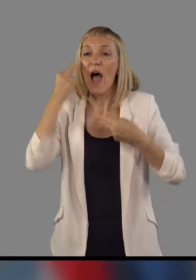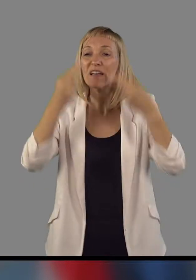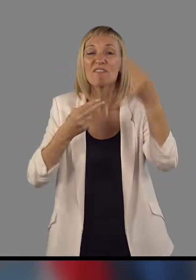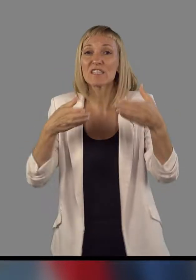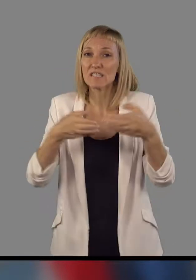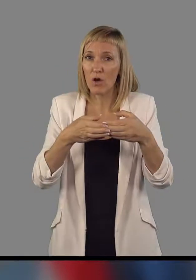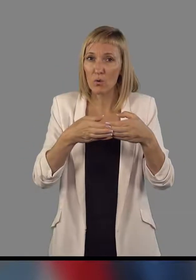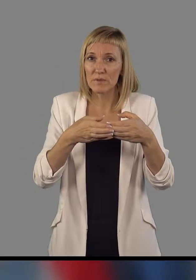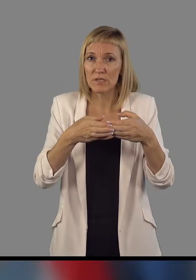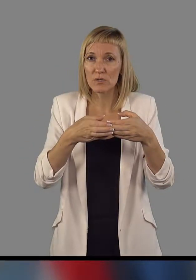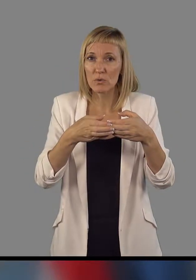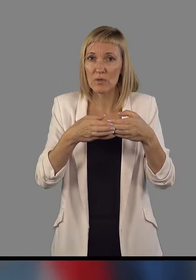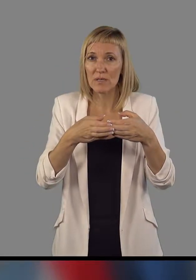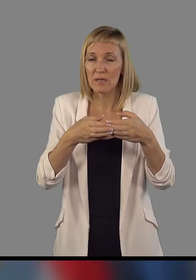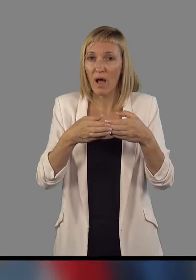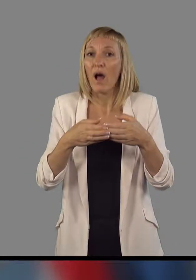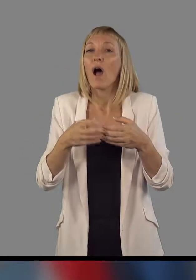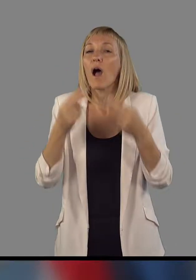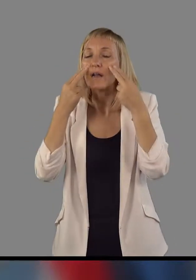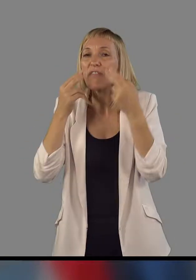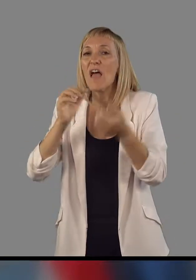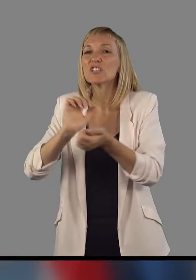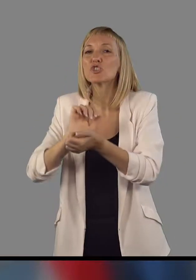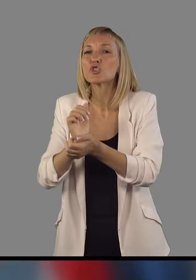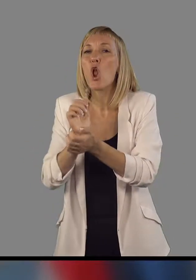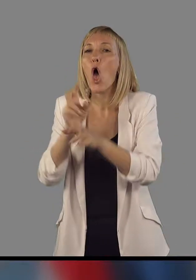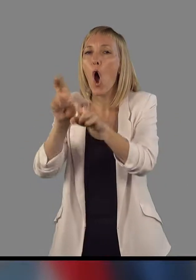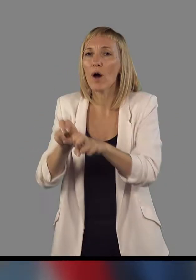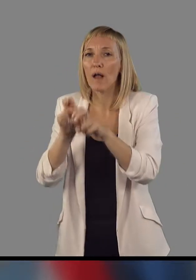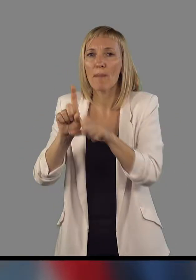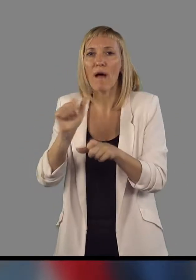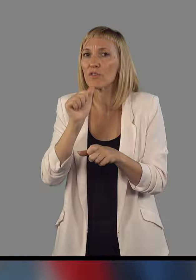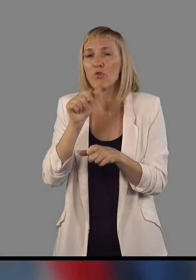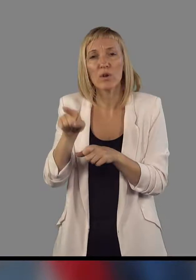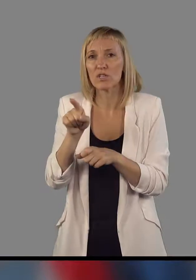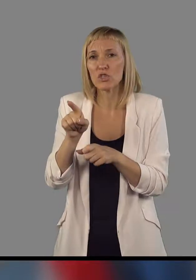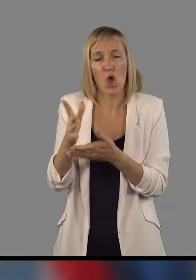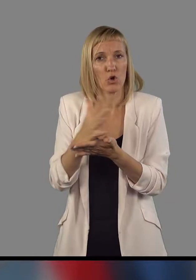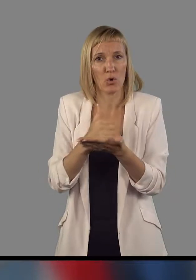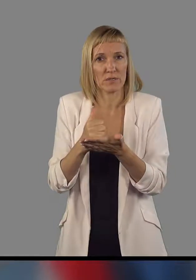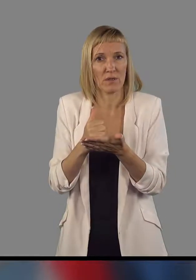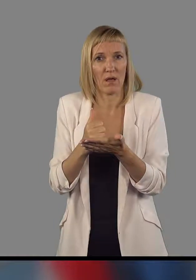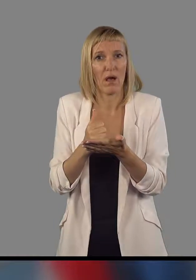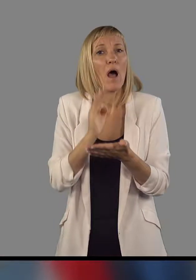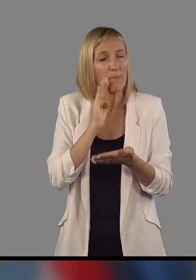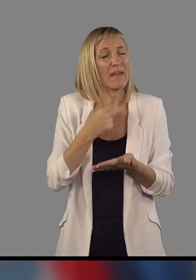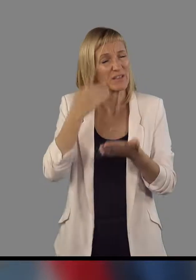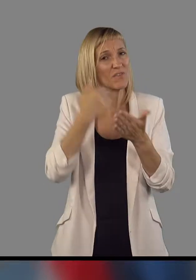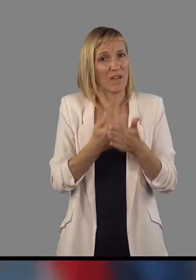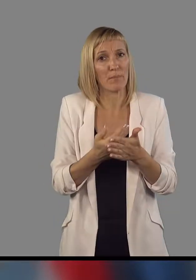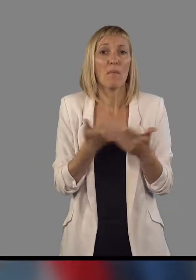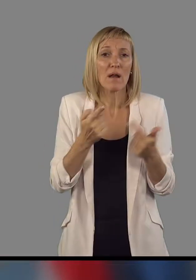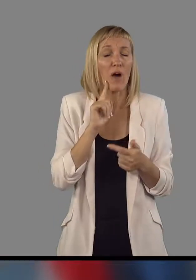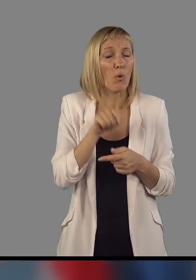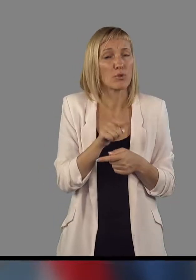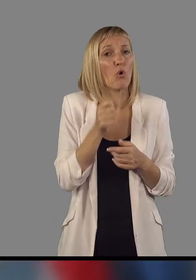Državna revizijska komisija instituta ugotovitve zlorab postopkov ni posluževala, pa jaz sem prepričan, da bi